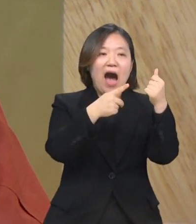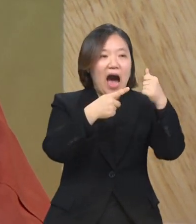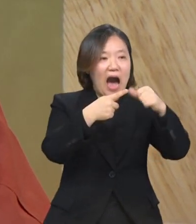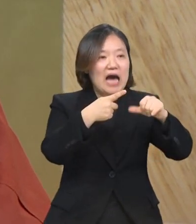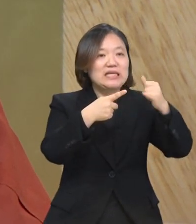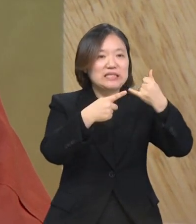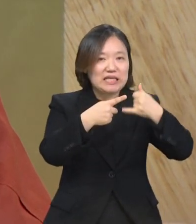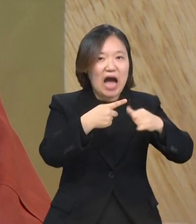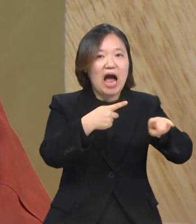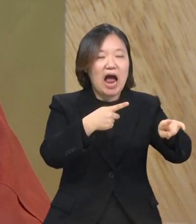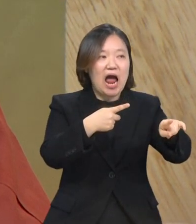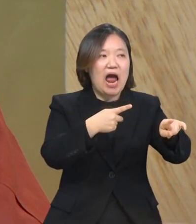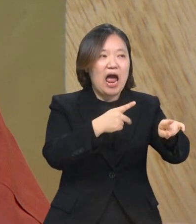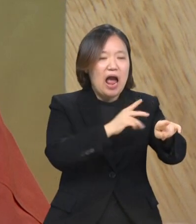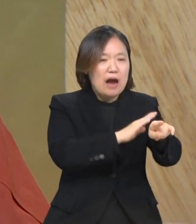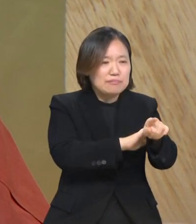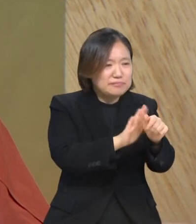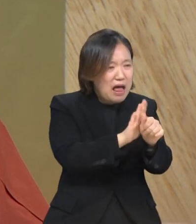끔찍하게 아꼈지만